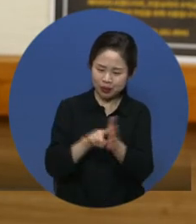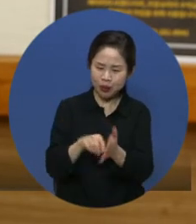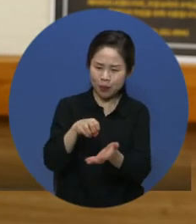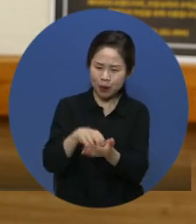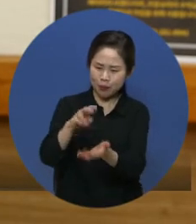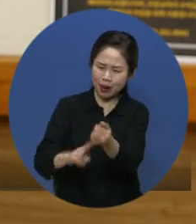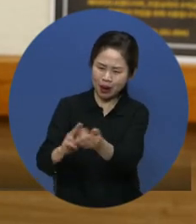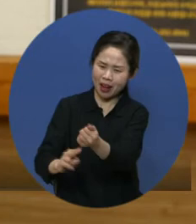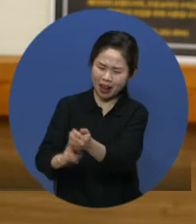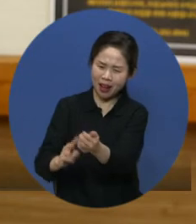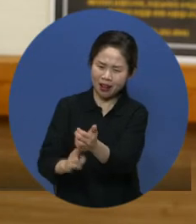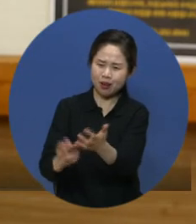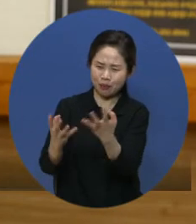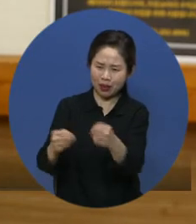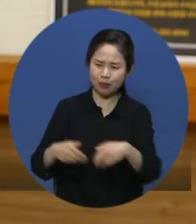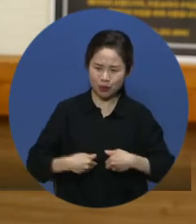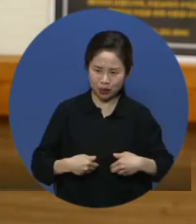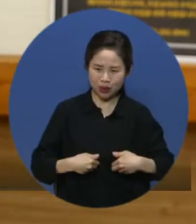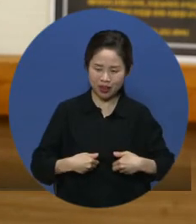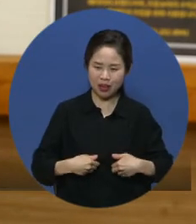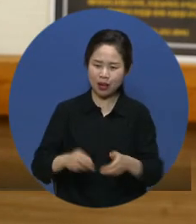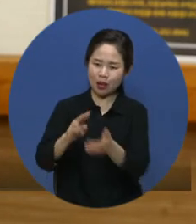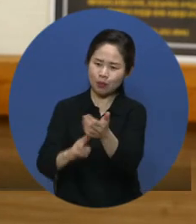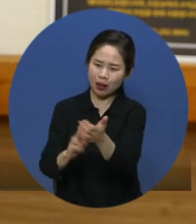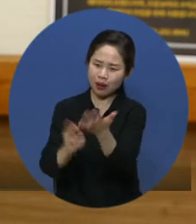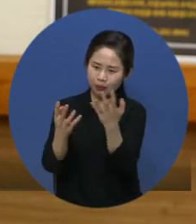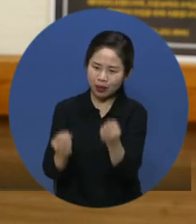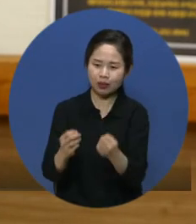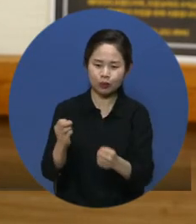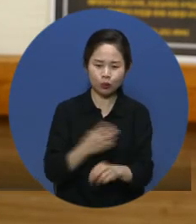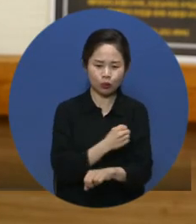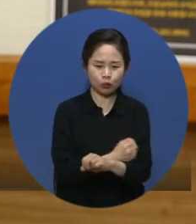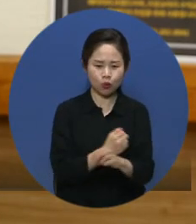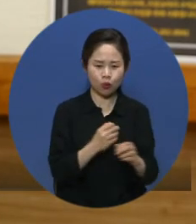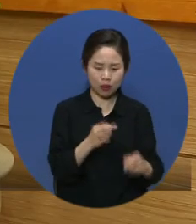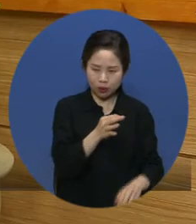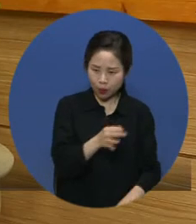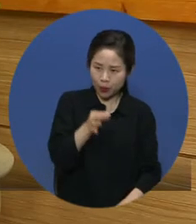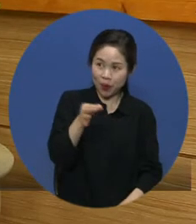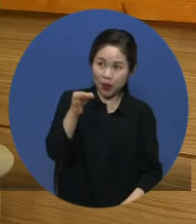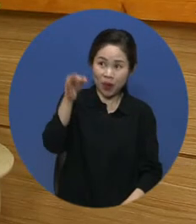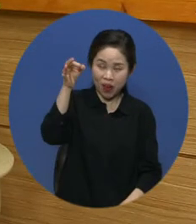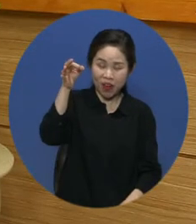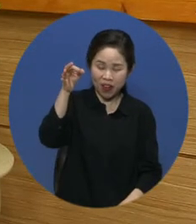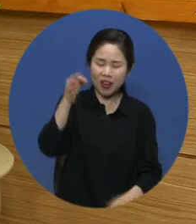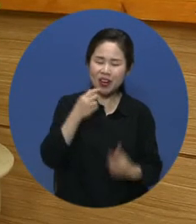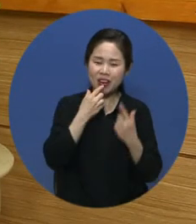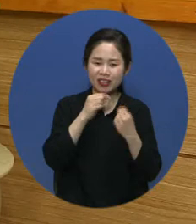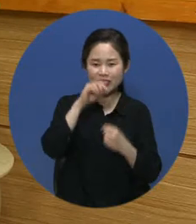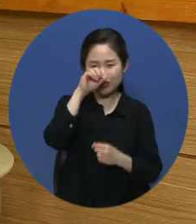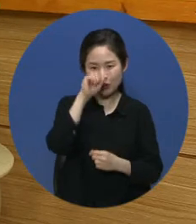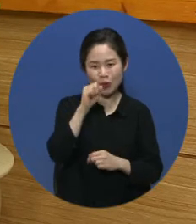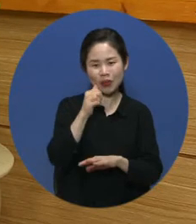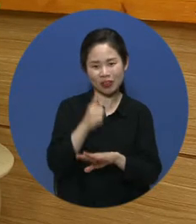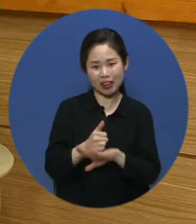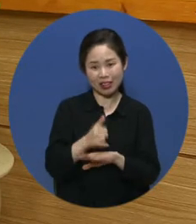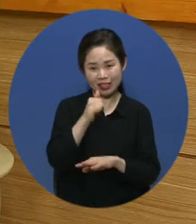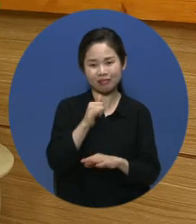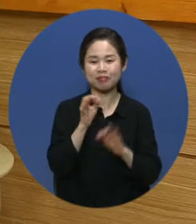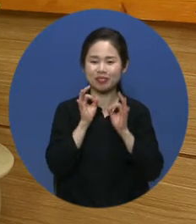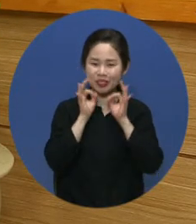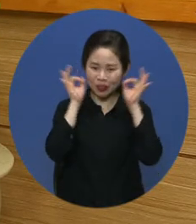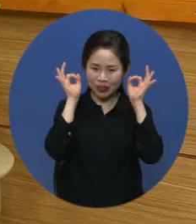그런 선순환 구조가 이어질 수 있도록 노력할 예정입니다. 그럼 앞으로 뜨랑슈아의 운영 계획이 있다면 한